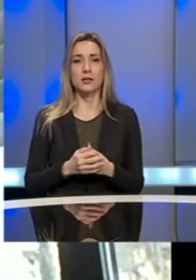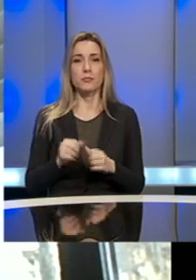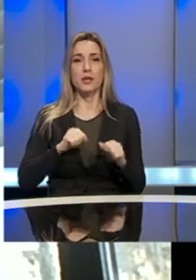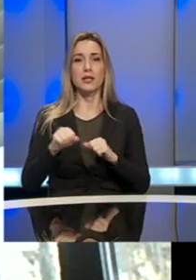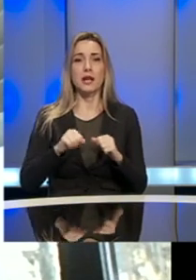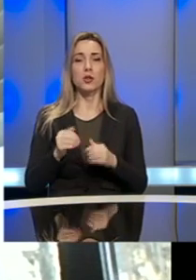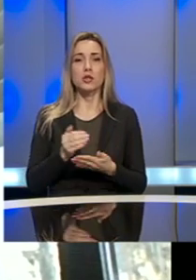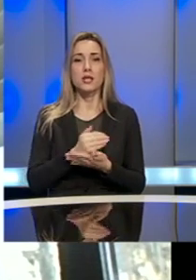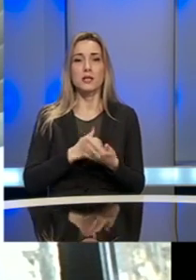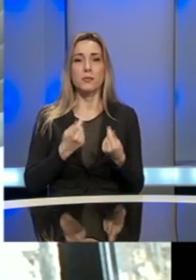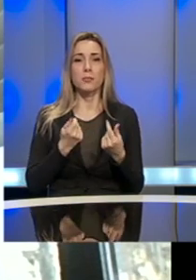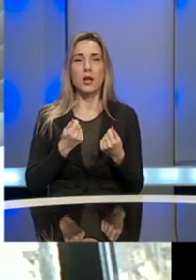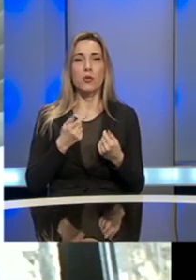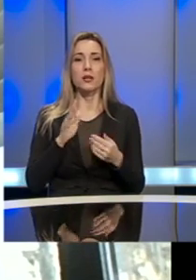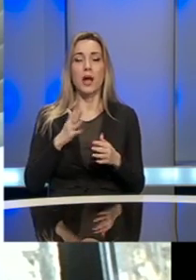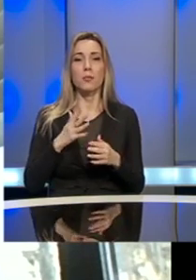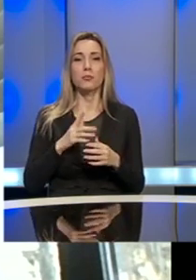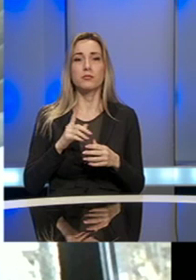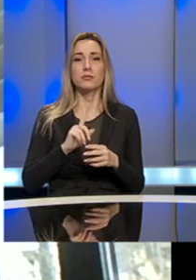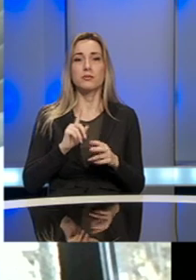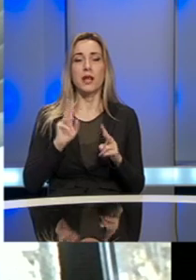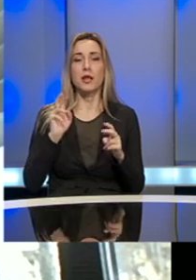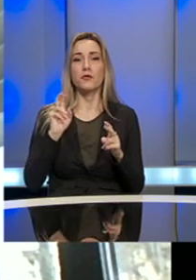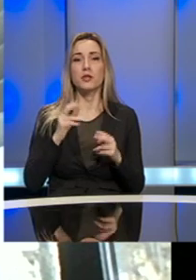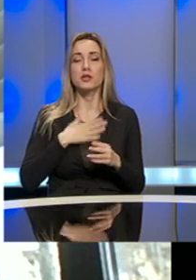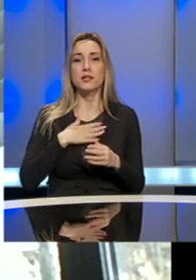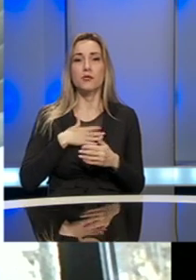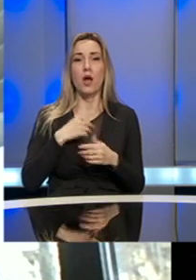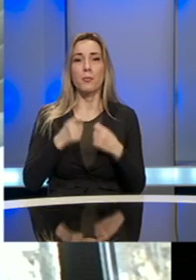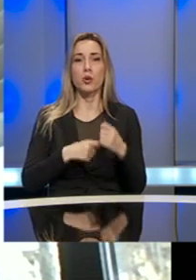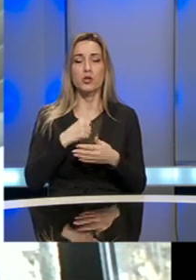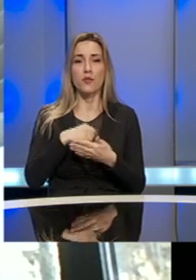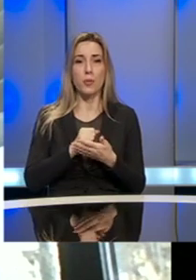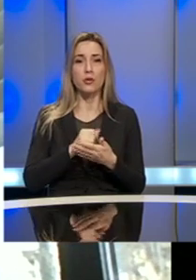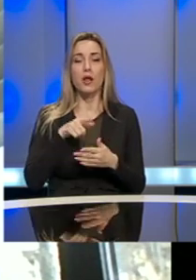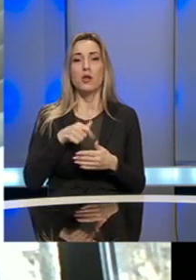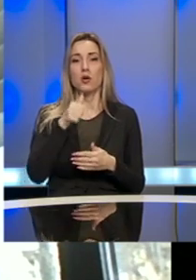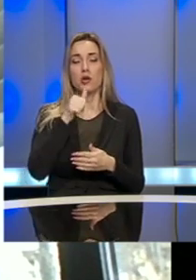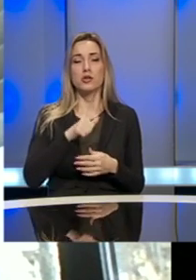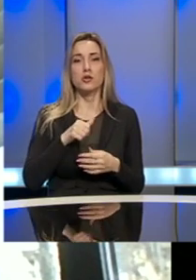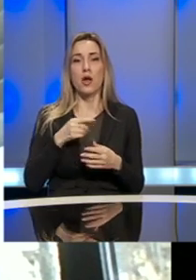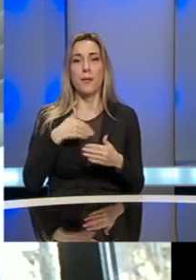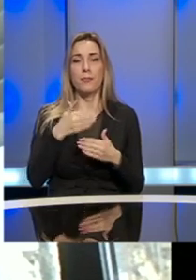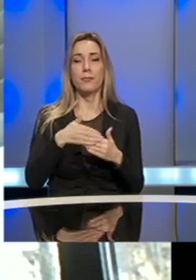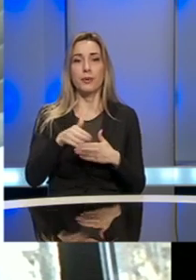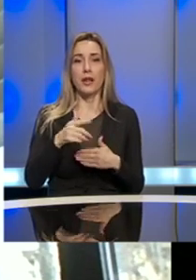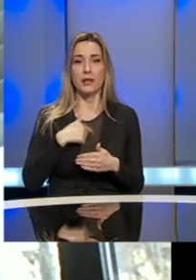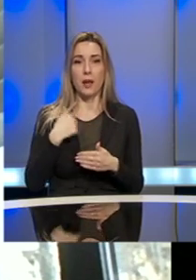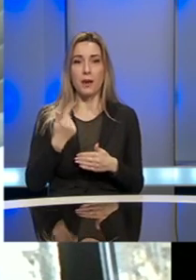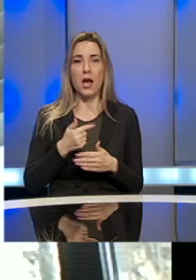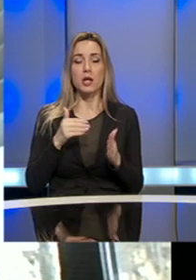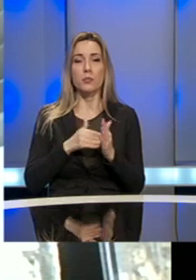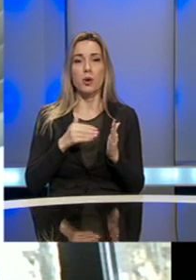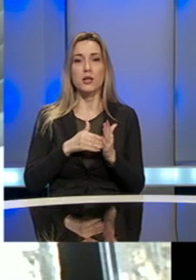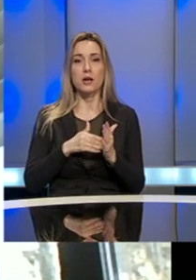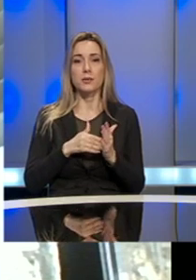direktori će iskoristiti ovu priliku da možda redefinišu svoje poslovne modele. To je ono što je pred nama i potrebne